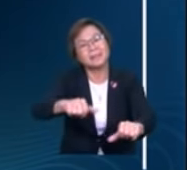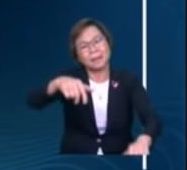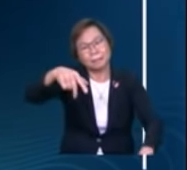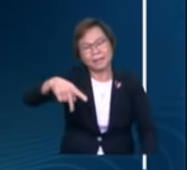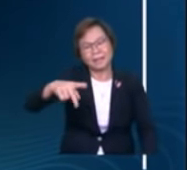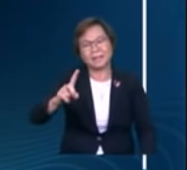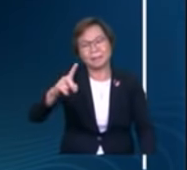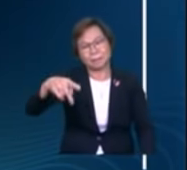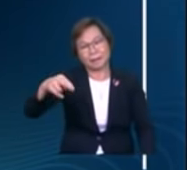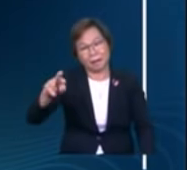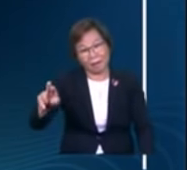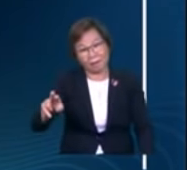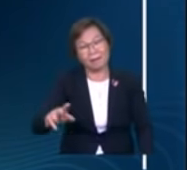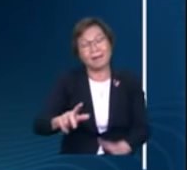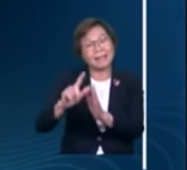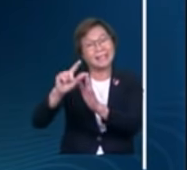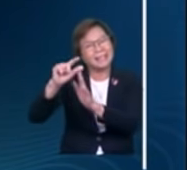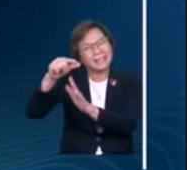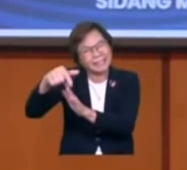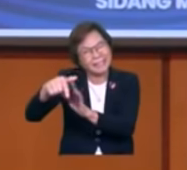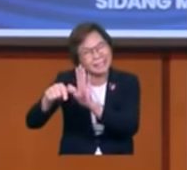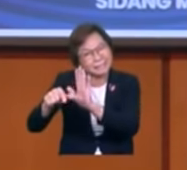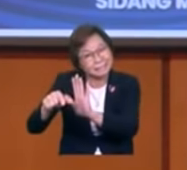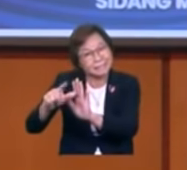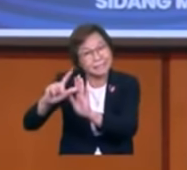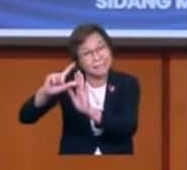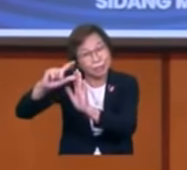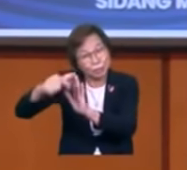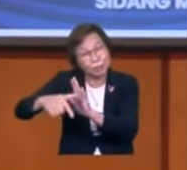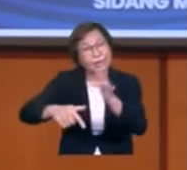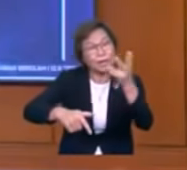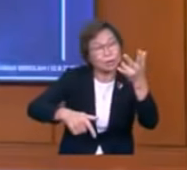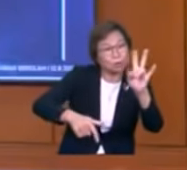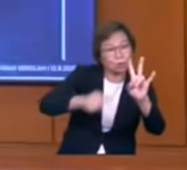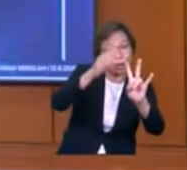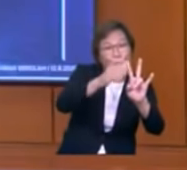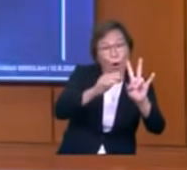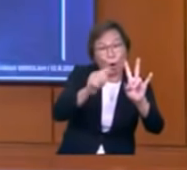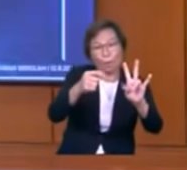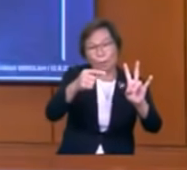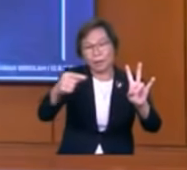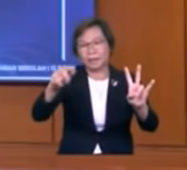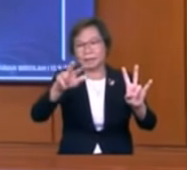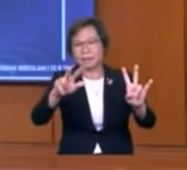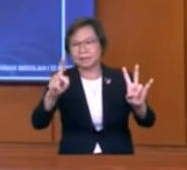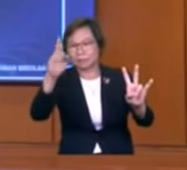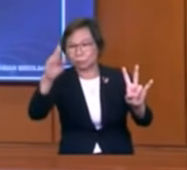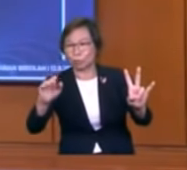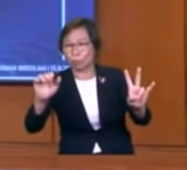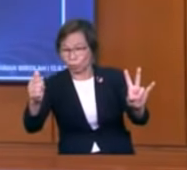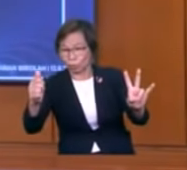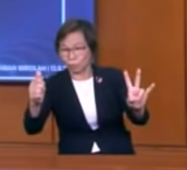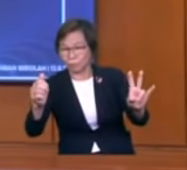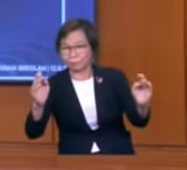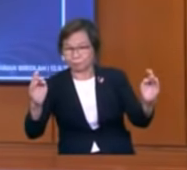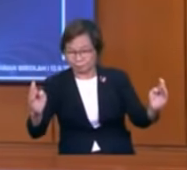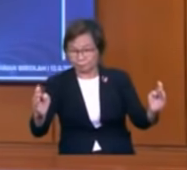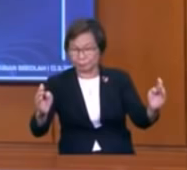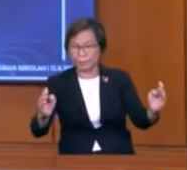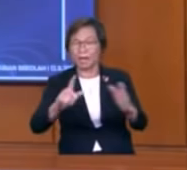DPR kemudian ini 17 okt hingga 31oktober